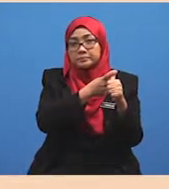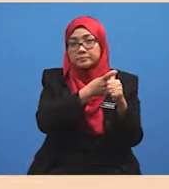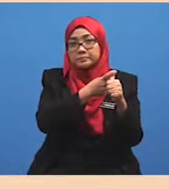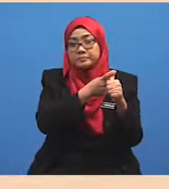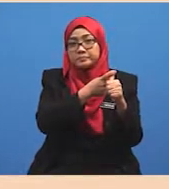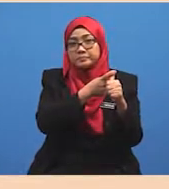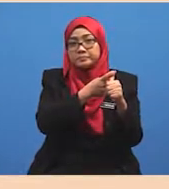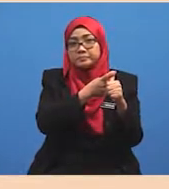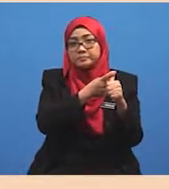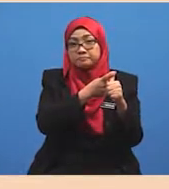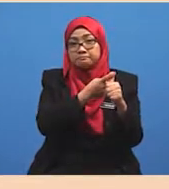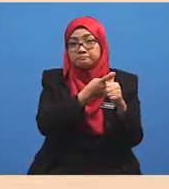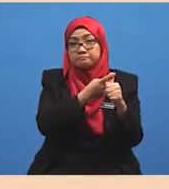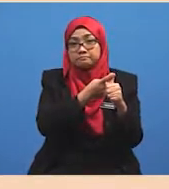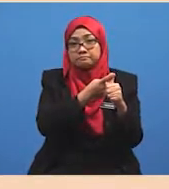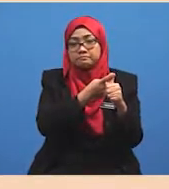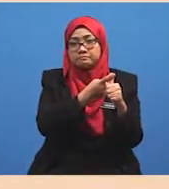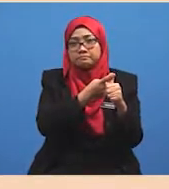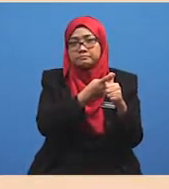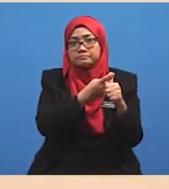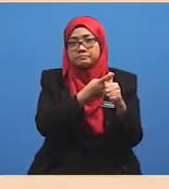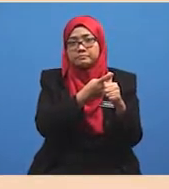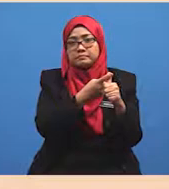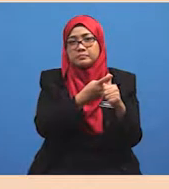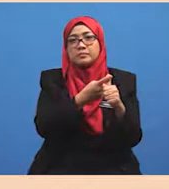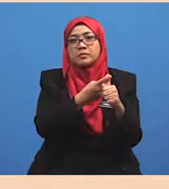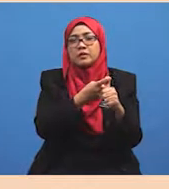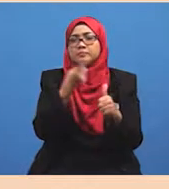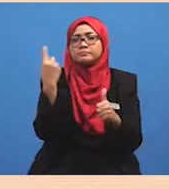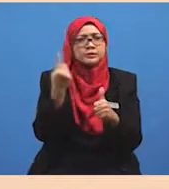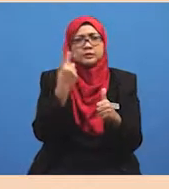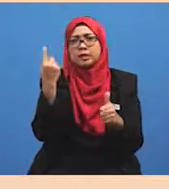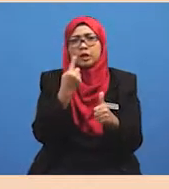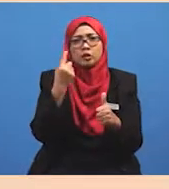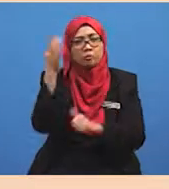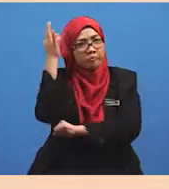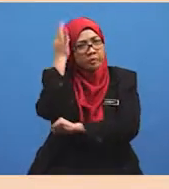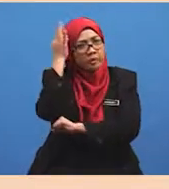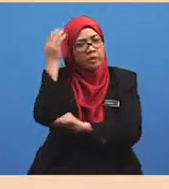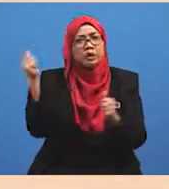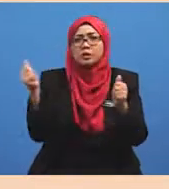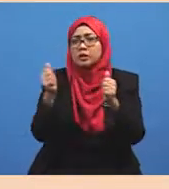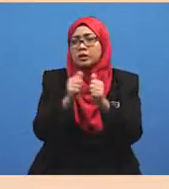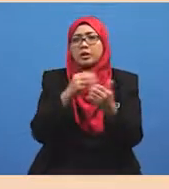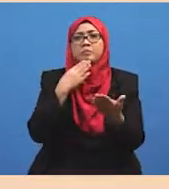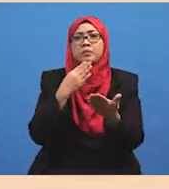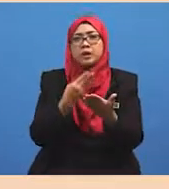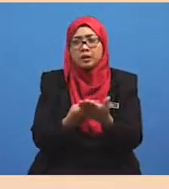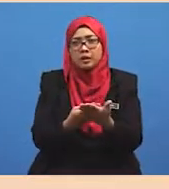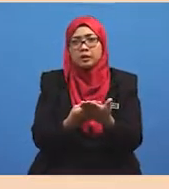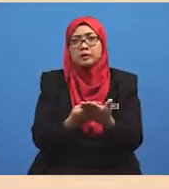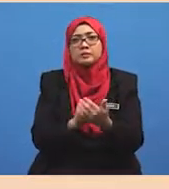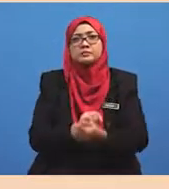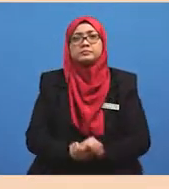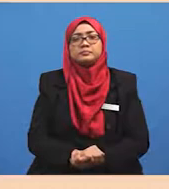jejak inisiatif yang tinggi apapun itu inisiatif yang